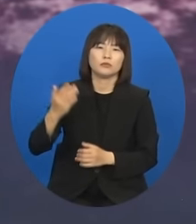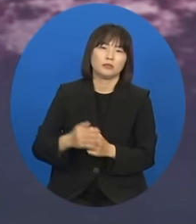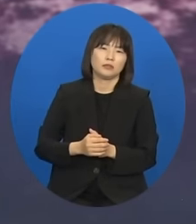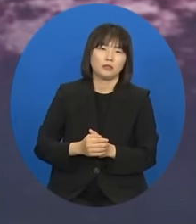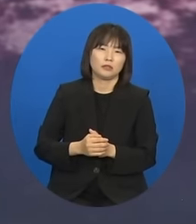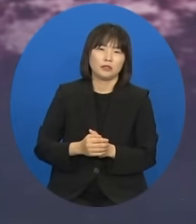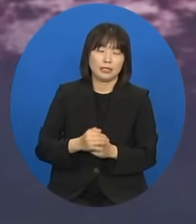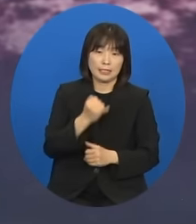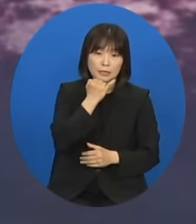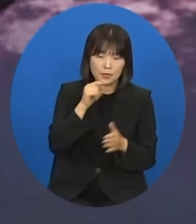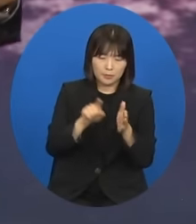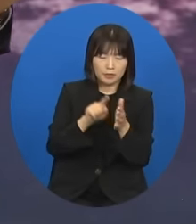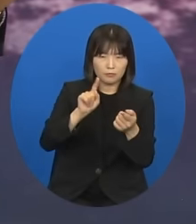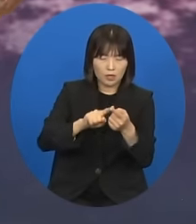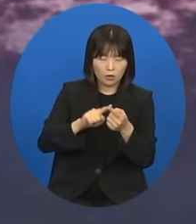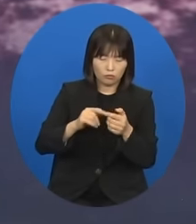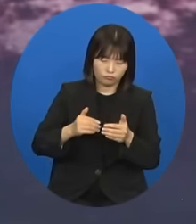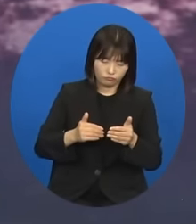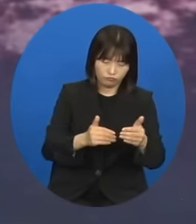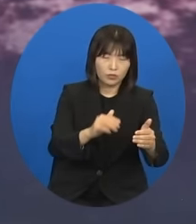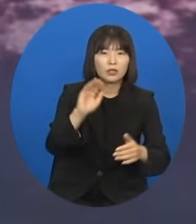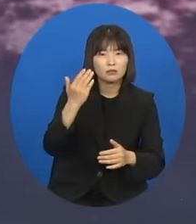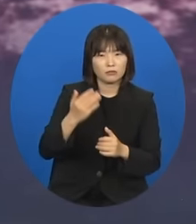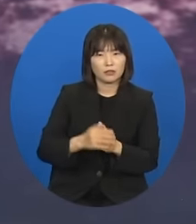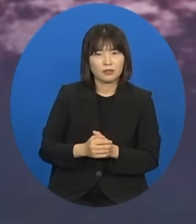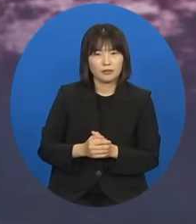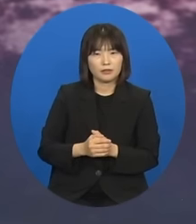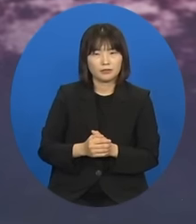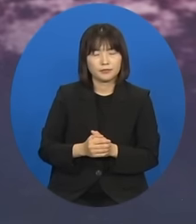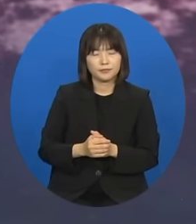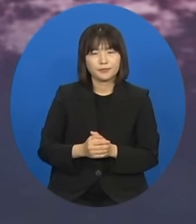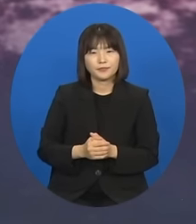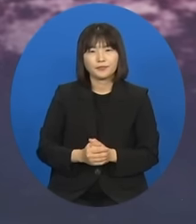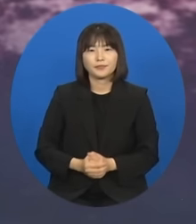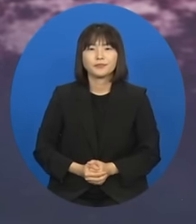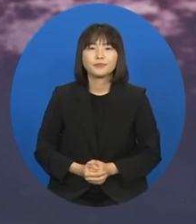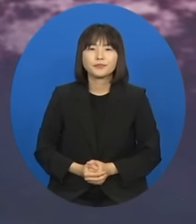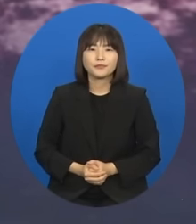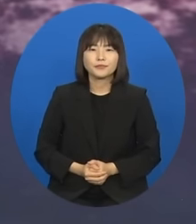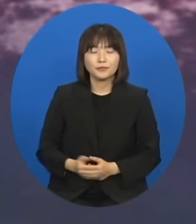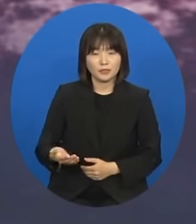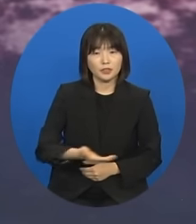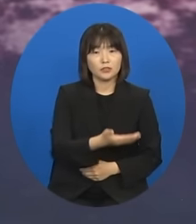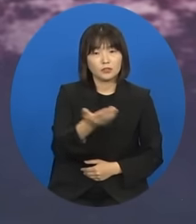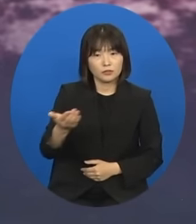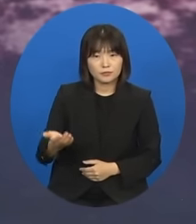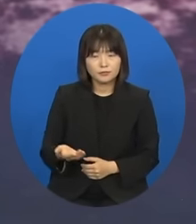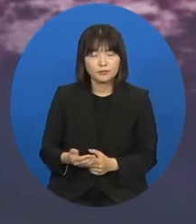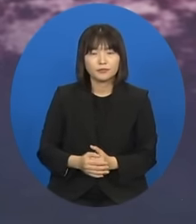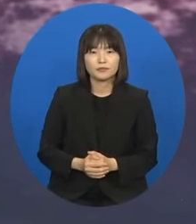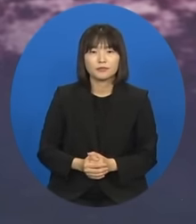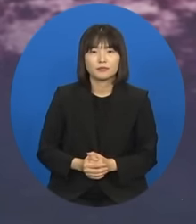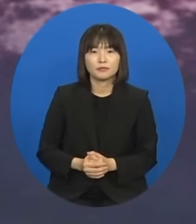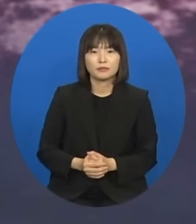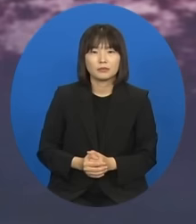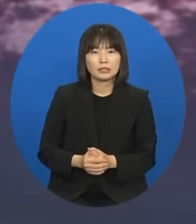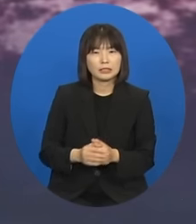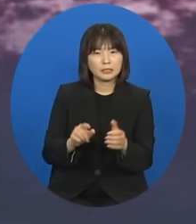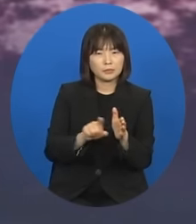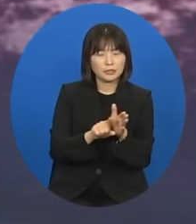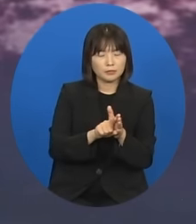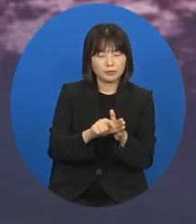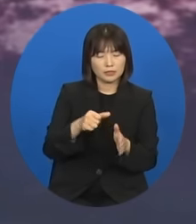믿음대로 흘러가게 됩니다 자 이거 한번 생각해 보세요 여러분들 가운데 믿음의